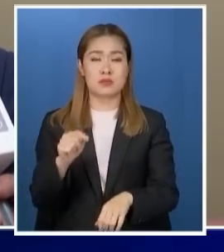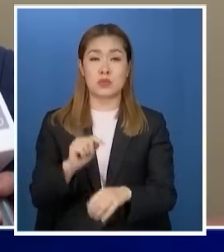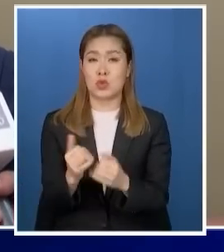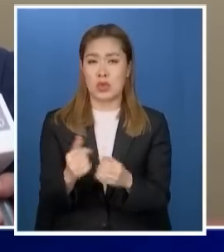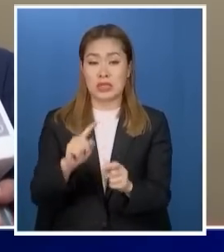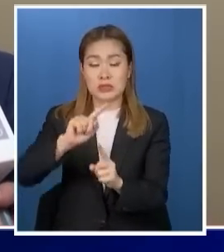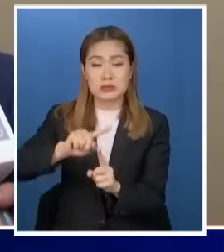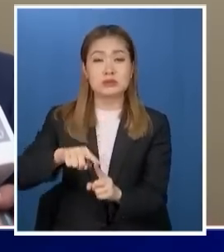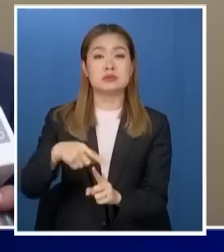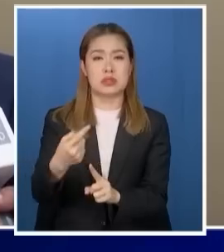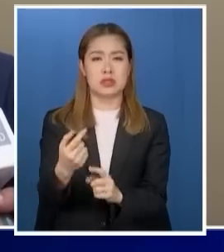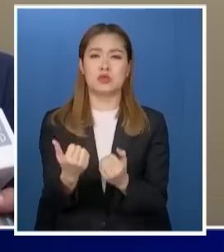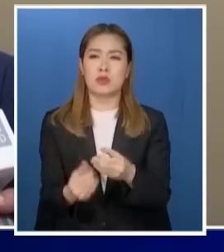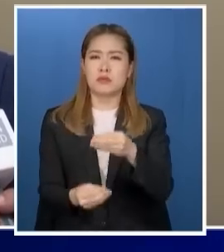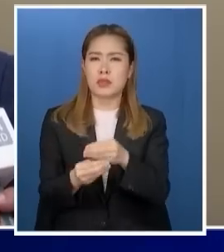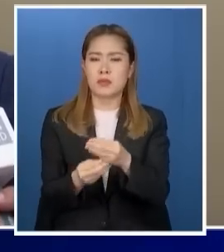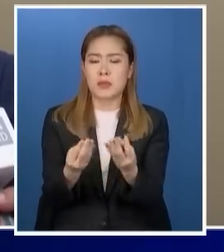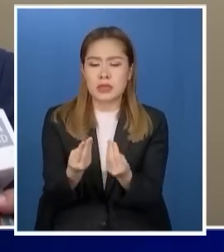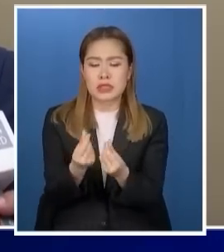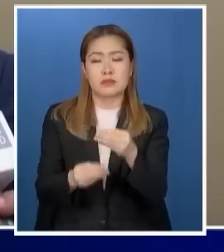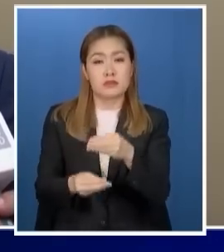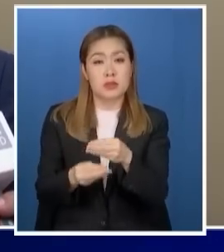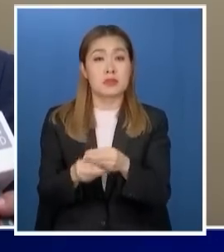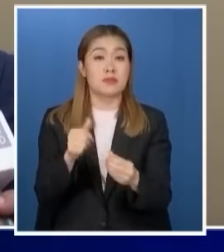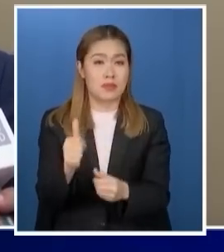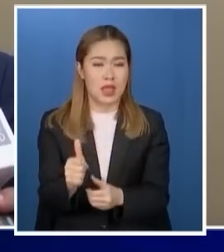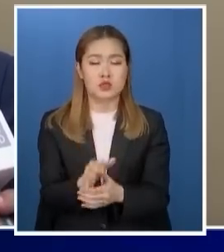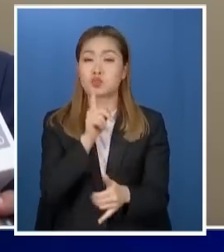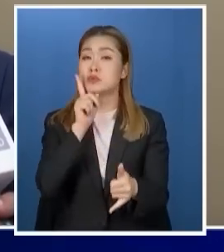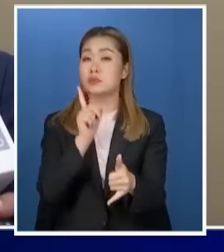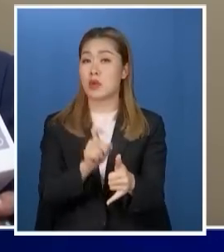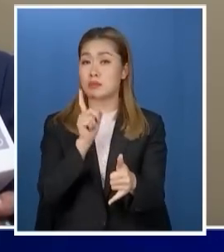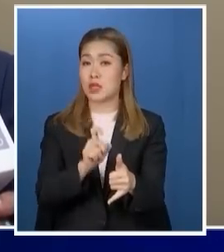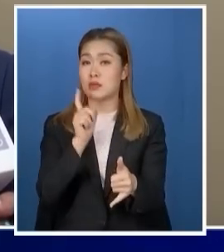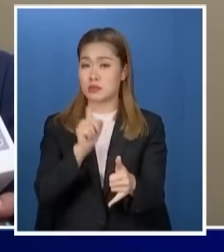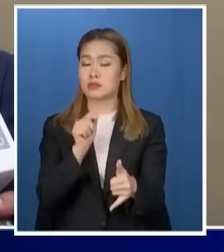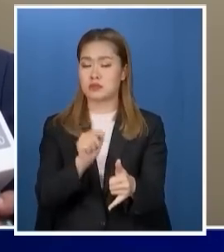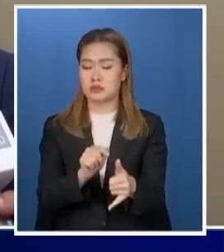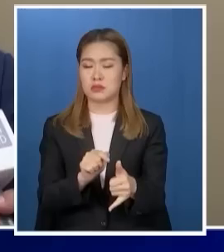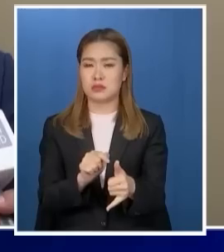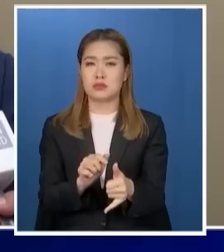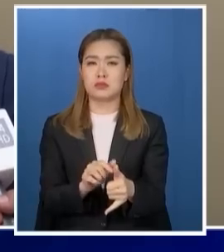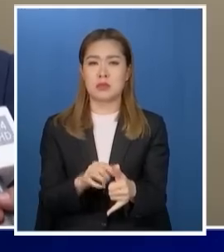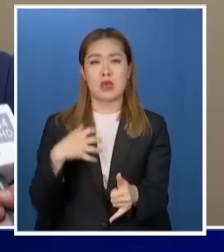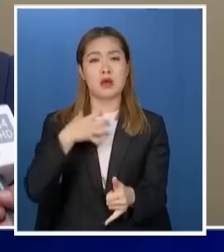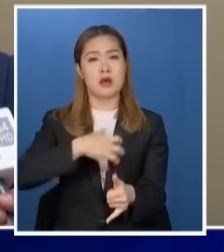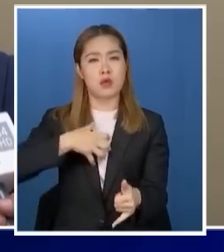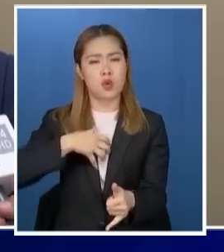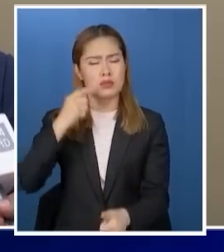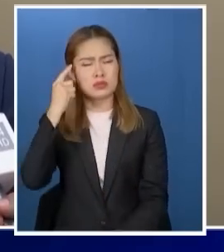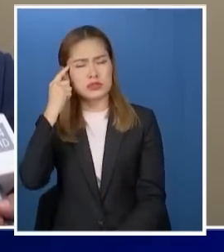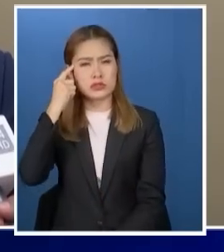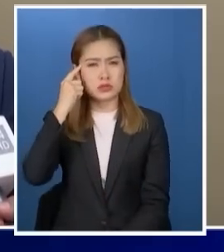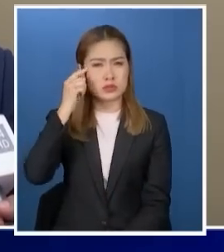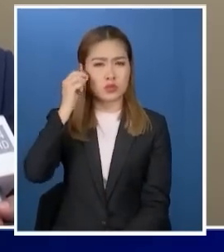มันเกือบเดือนแล้วเราสามารถใส่ดีเทลเพิ่มได้ถ้าการสอบสวนเบื้องต้นนะครับเป็นอารมณ์ความคิด